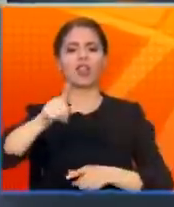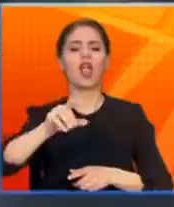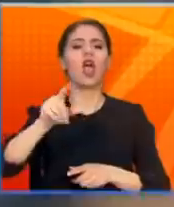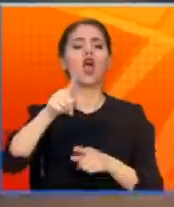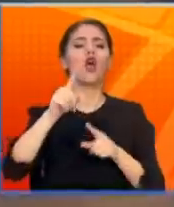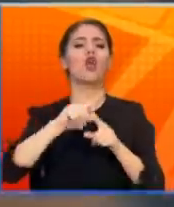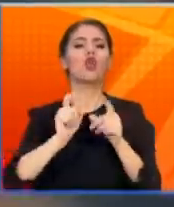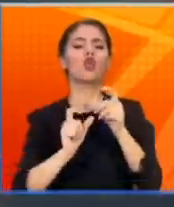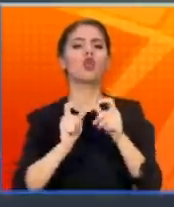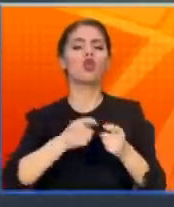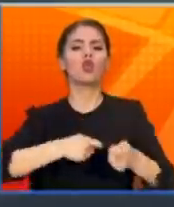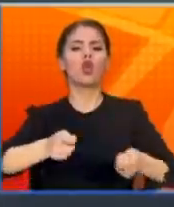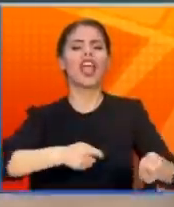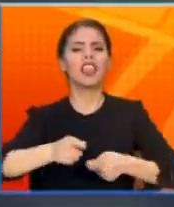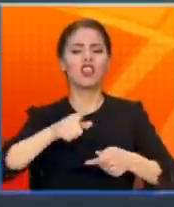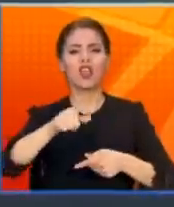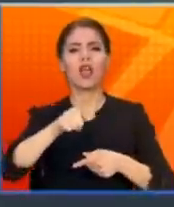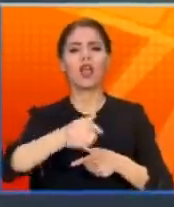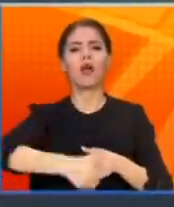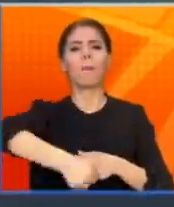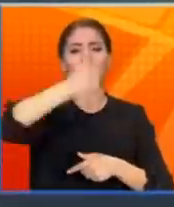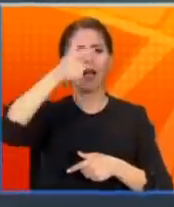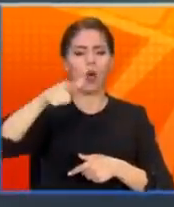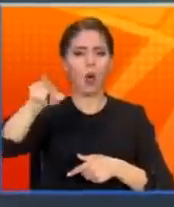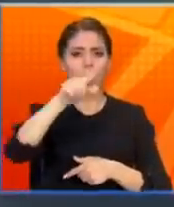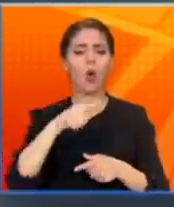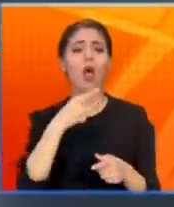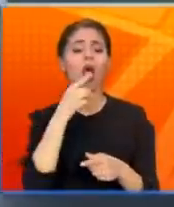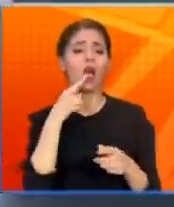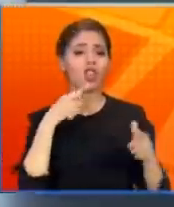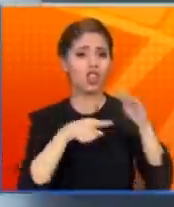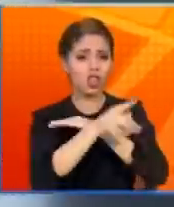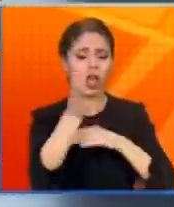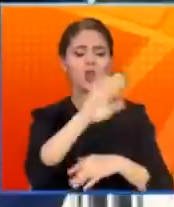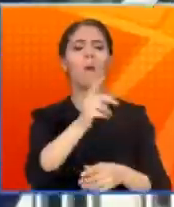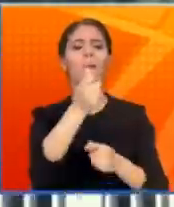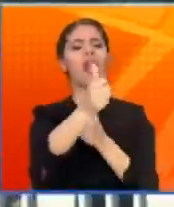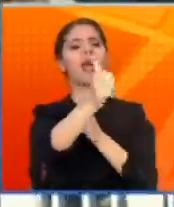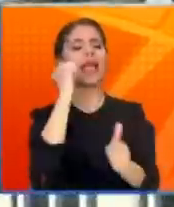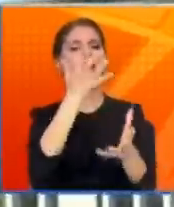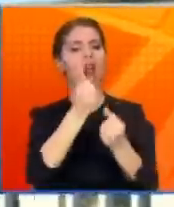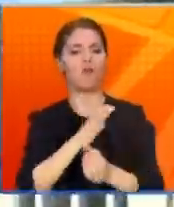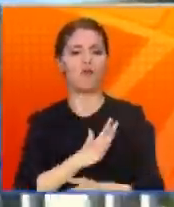hakemiyetine hiçbir ücret ödemeden başvurup oradan alacağı kararla bu paraları geri alabilecektir.